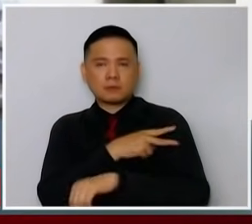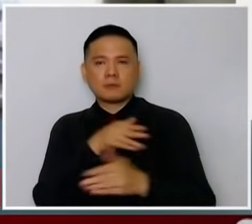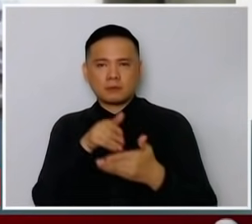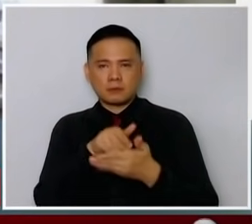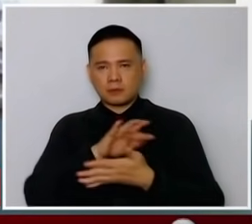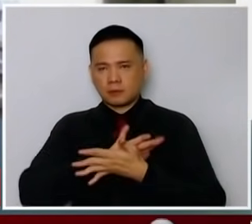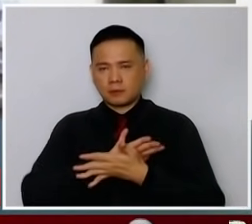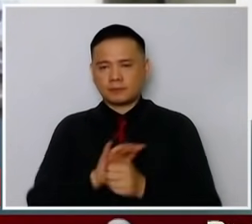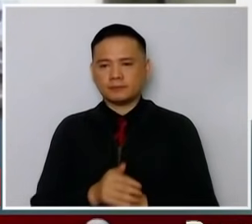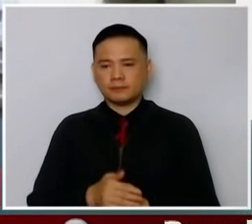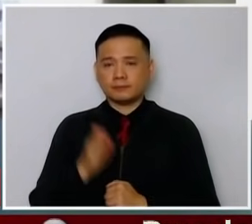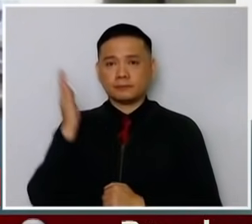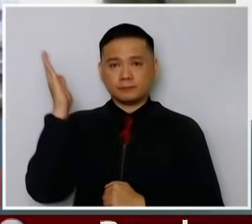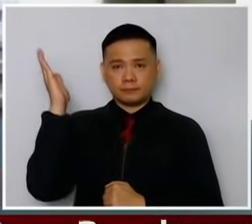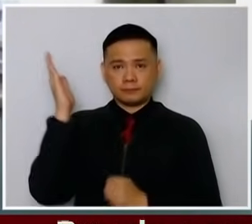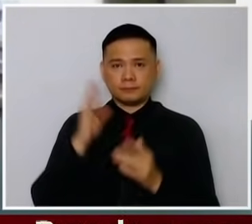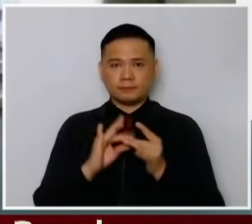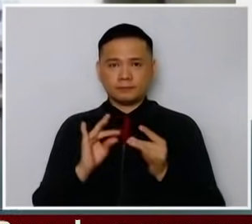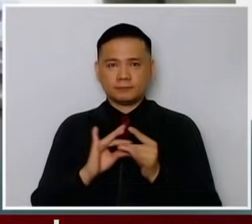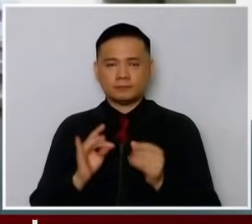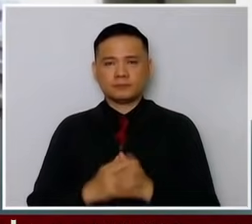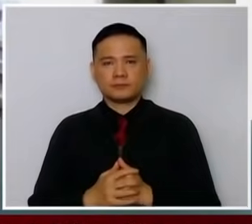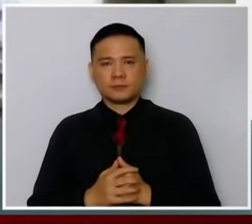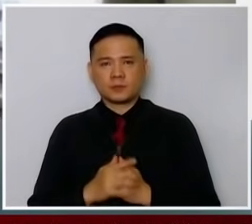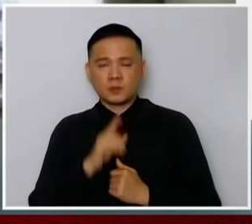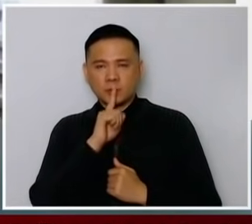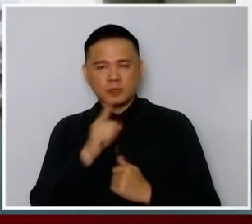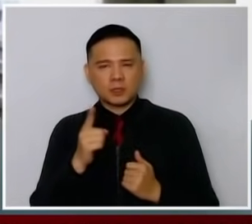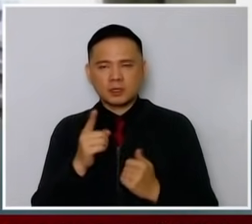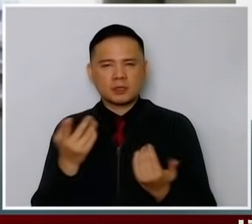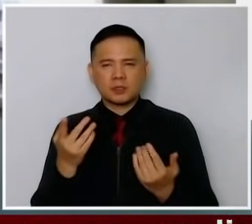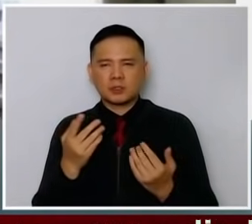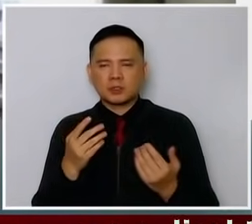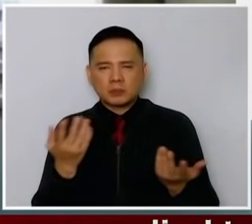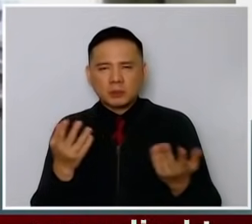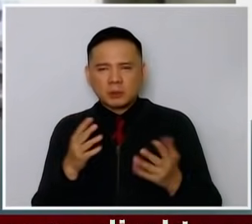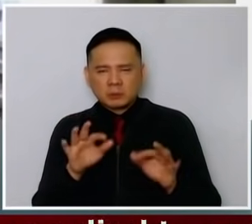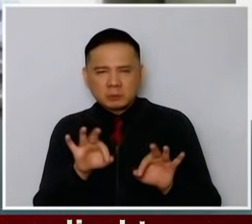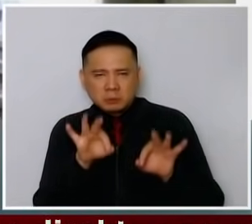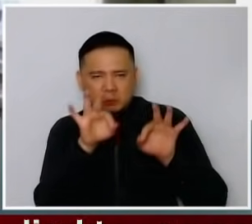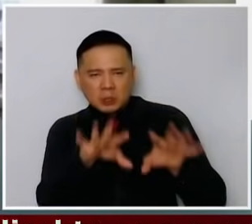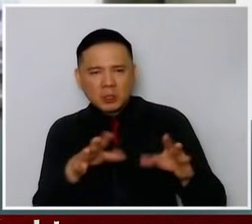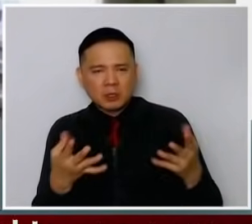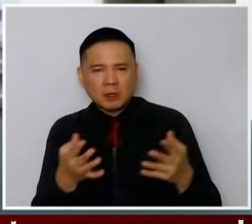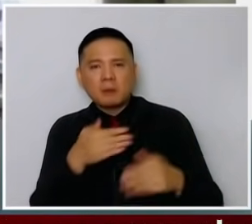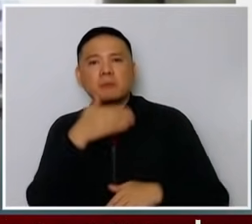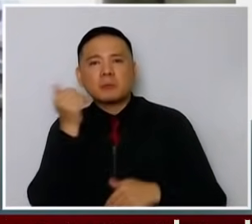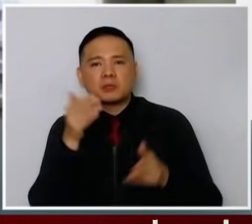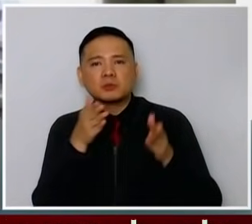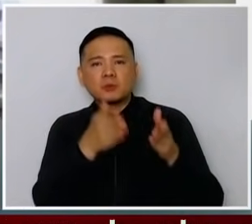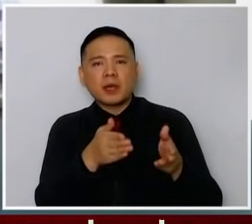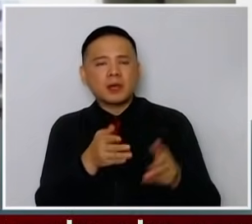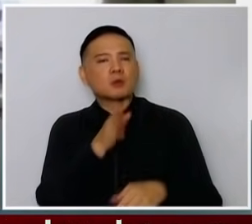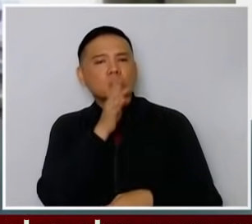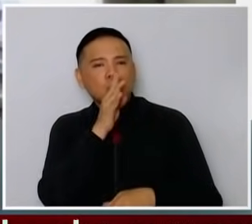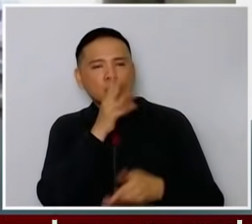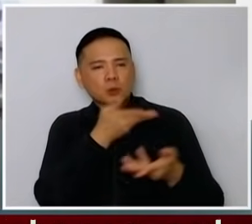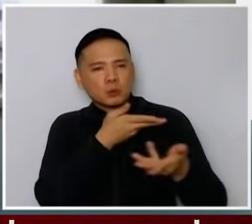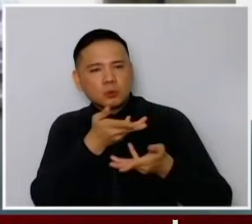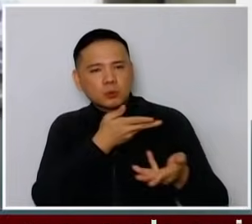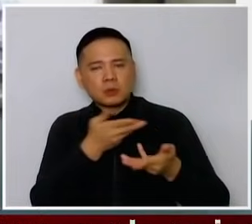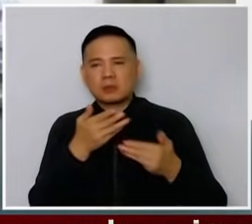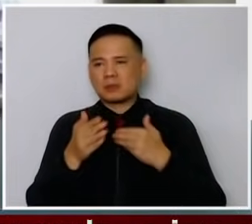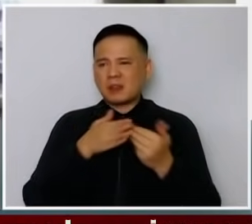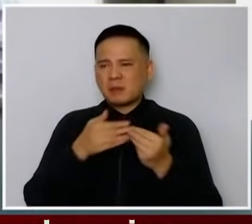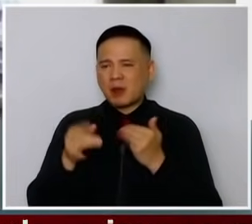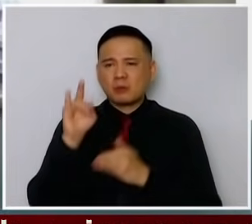pinaka-epektibong paraan para makumbinsi ang isang tao na mabakunahan ay word of mouth. Kahit anong commercial sa TV, kahit anong